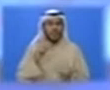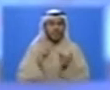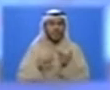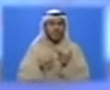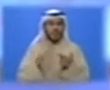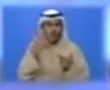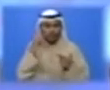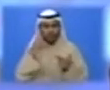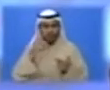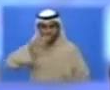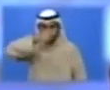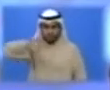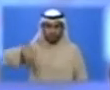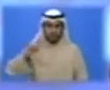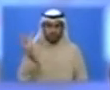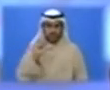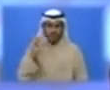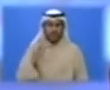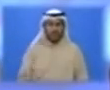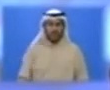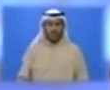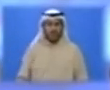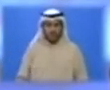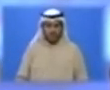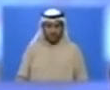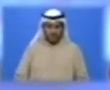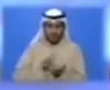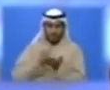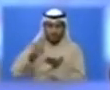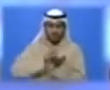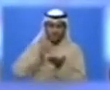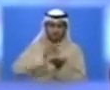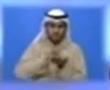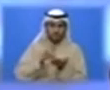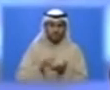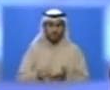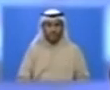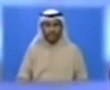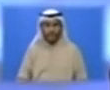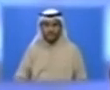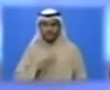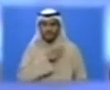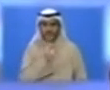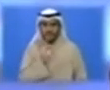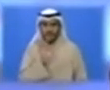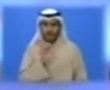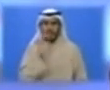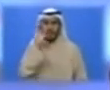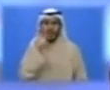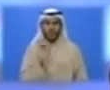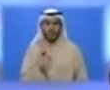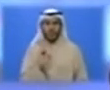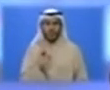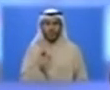أخرى، أجرى وفد الخطوط الجوية الكويتية سلسلة من اللقاءات في مدينة تولوز جنوب فرنسا، حيث مقر